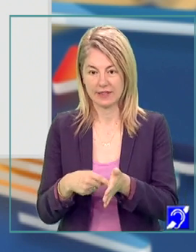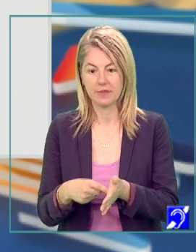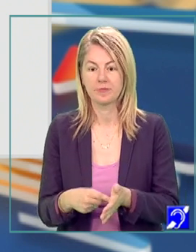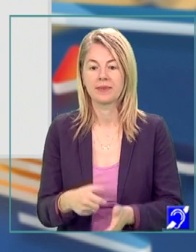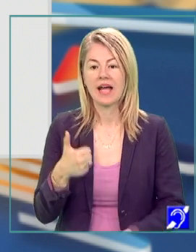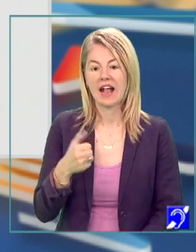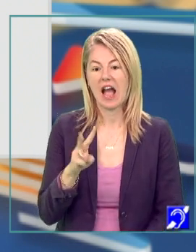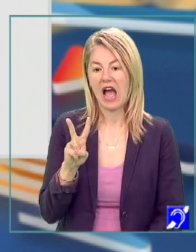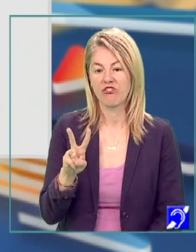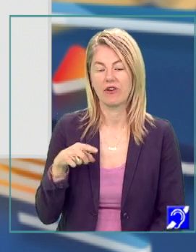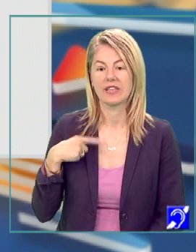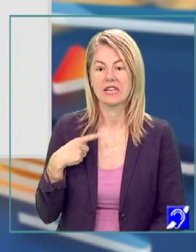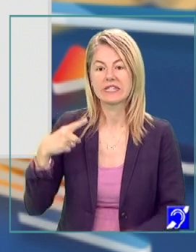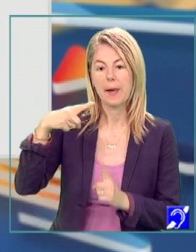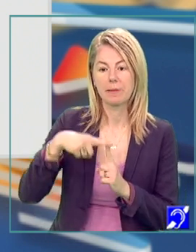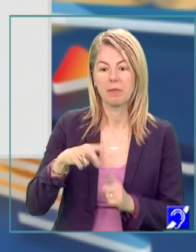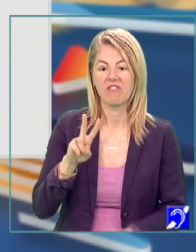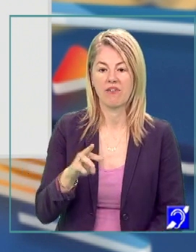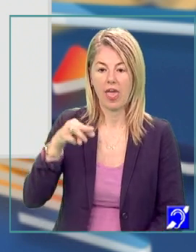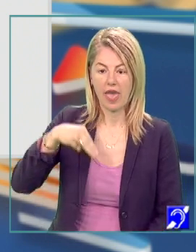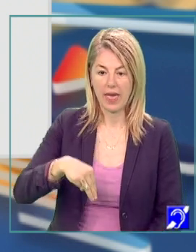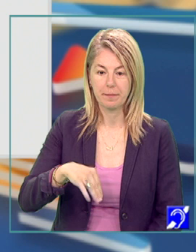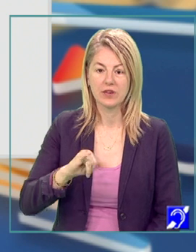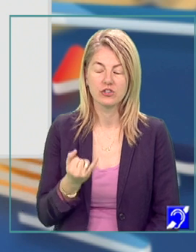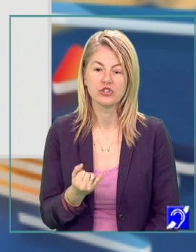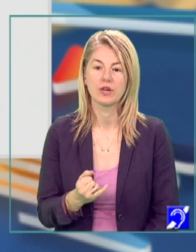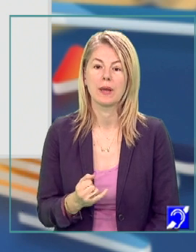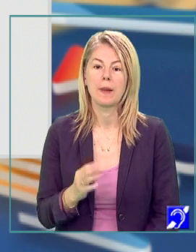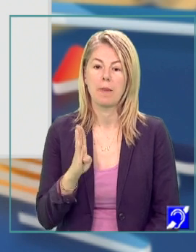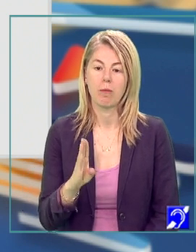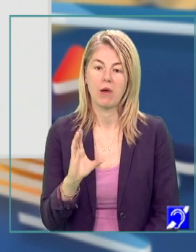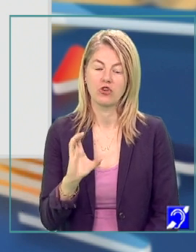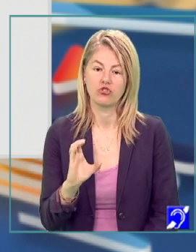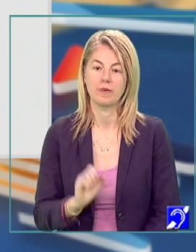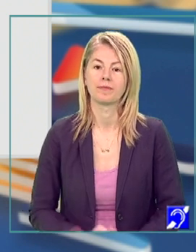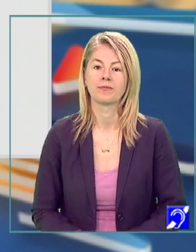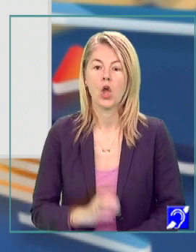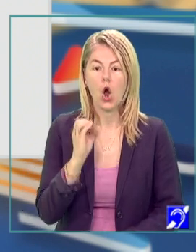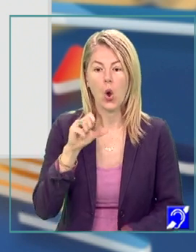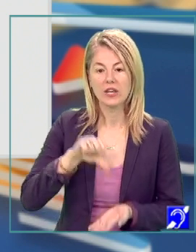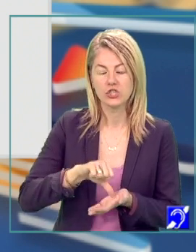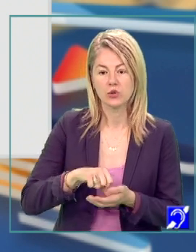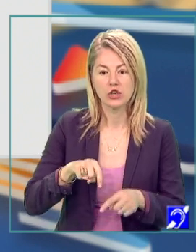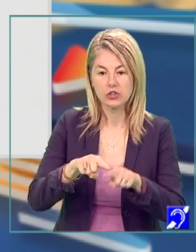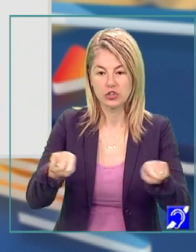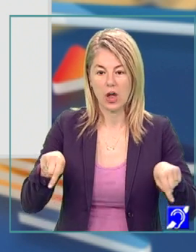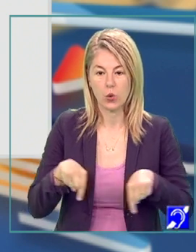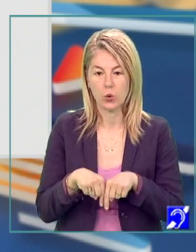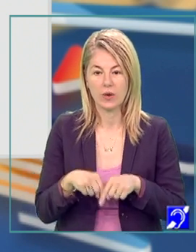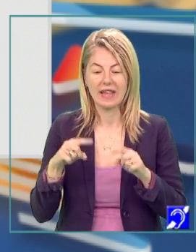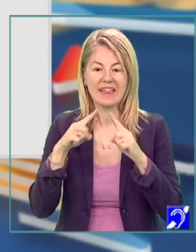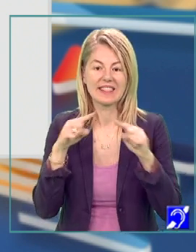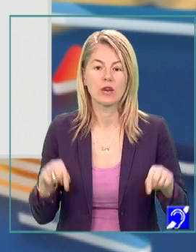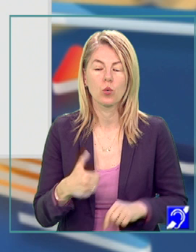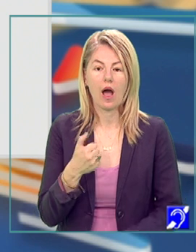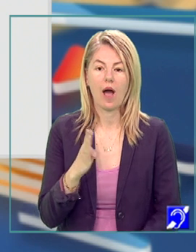AV este perpendiculară pe VM și pe BC. O este centrul cercului circumscris triunghiului